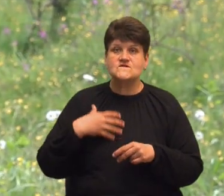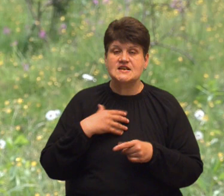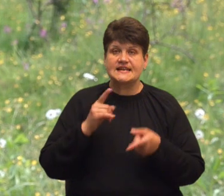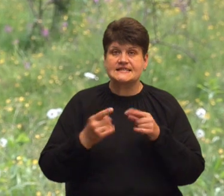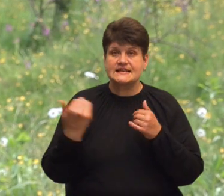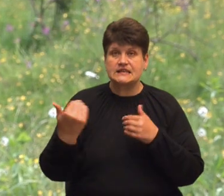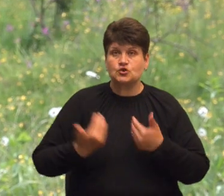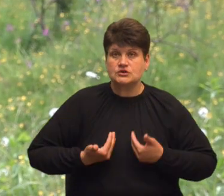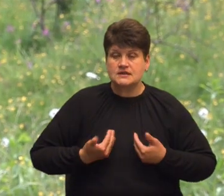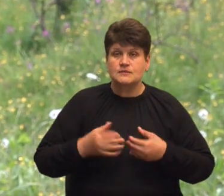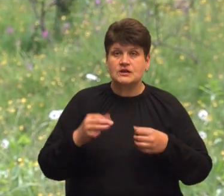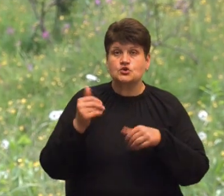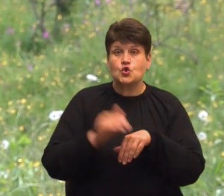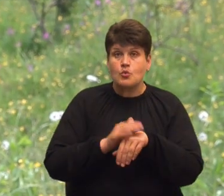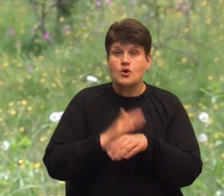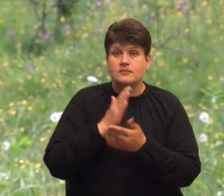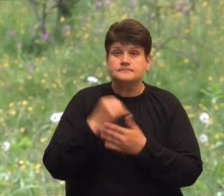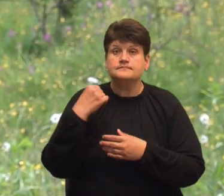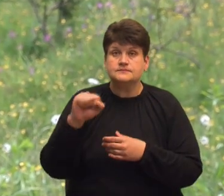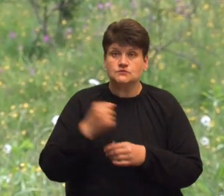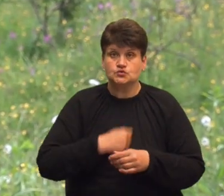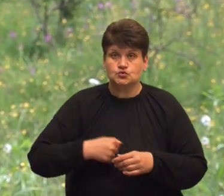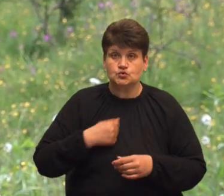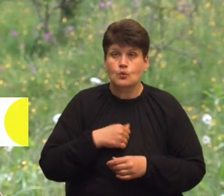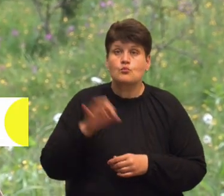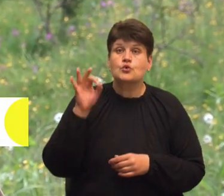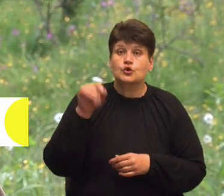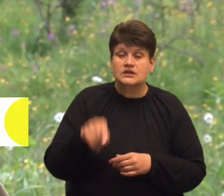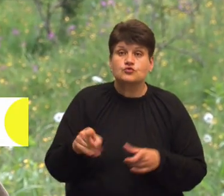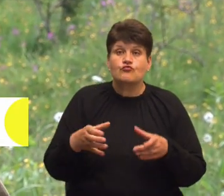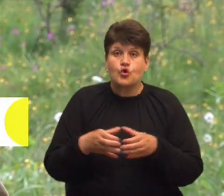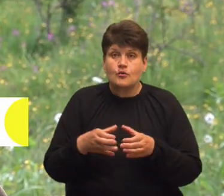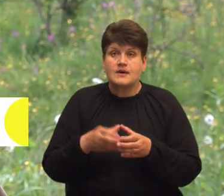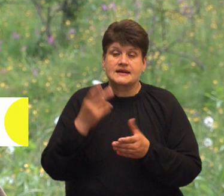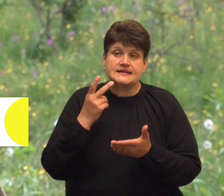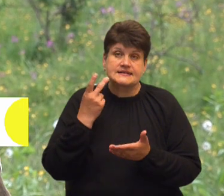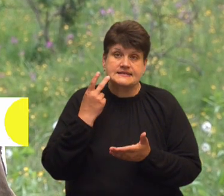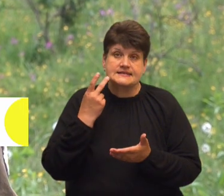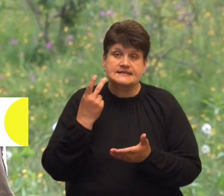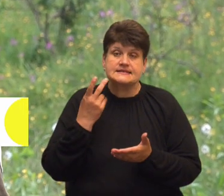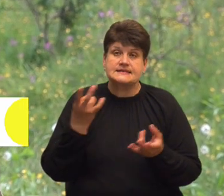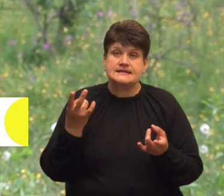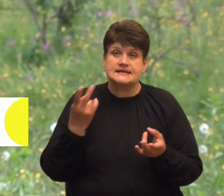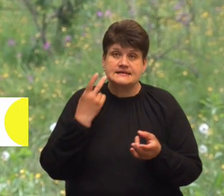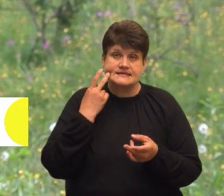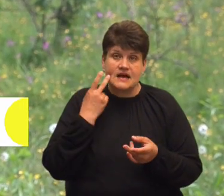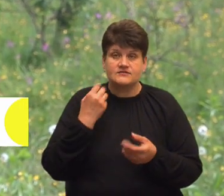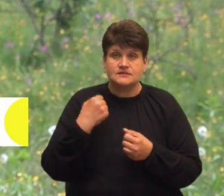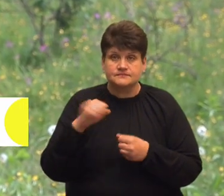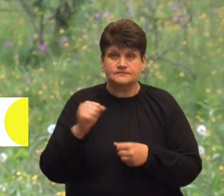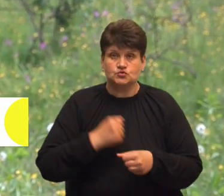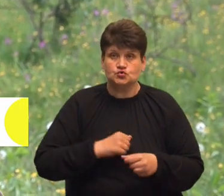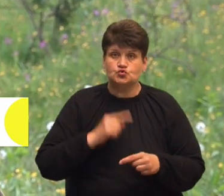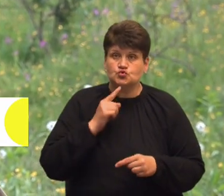їхнього життя про те що Добро завжди перемагає зло для ну про те що в команді завжди можемо перебрати будь-які труднощі про те як